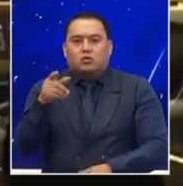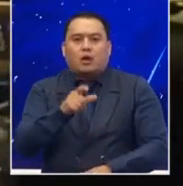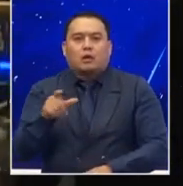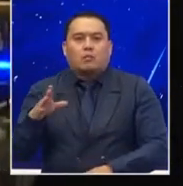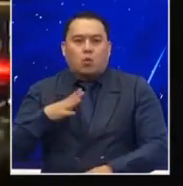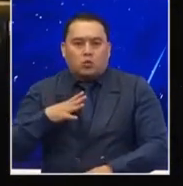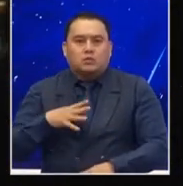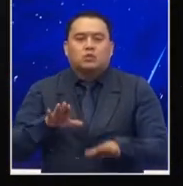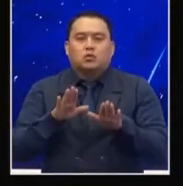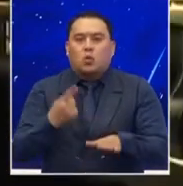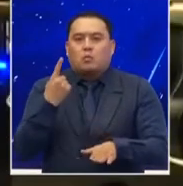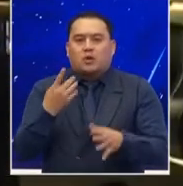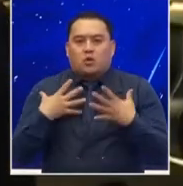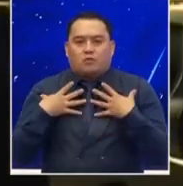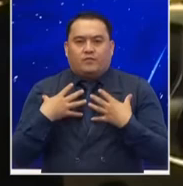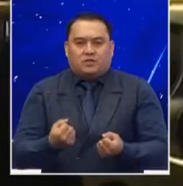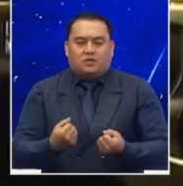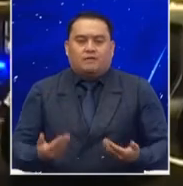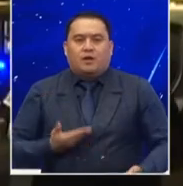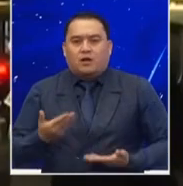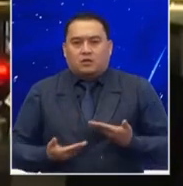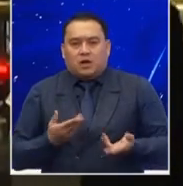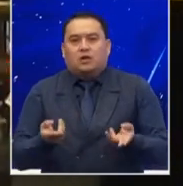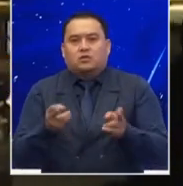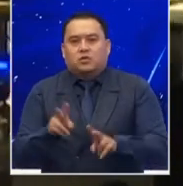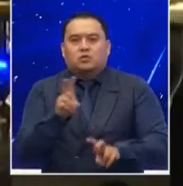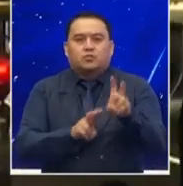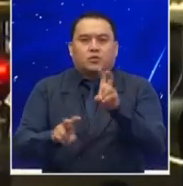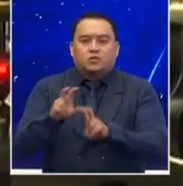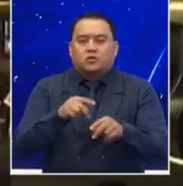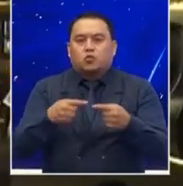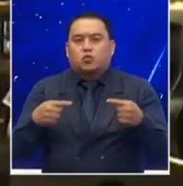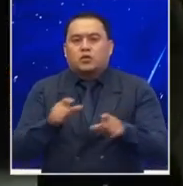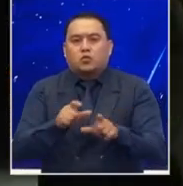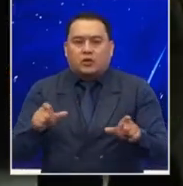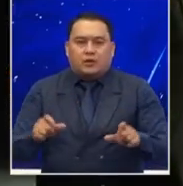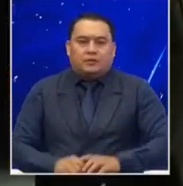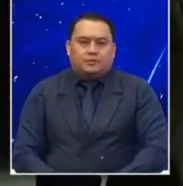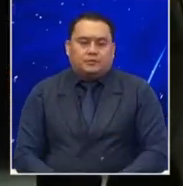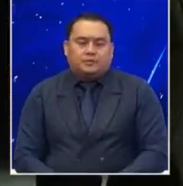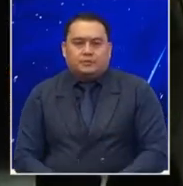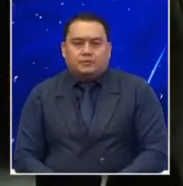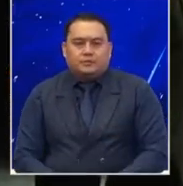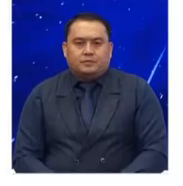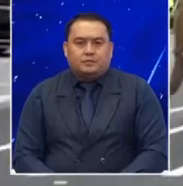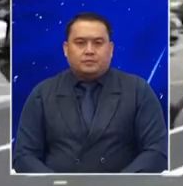Әзірге солардың тек біреуі ғана тірі табылған. Қазір кен орнында құтқару іздестіру жұмыстары жүріп жатыр.